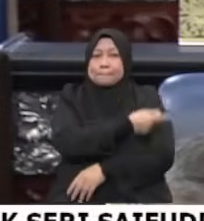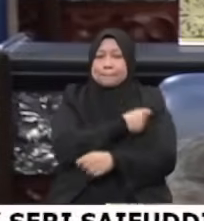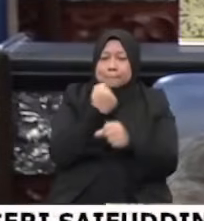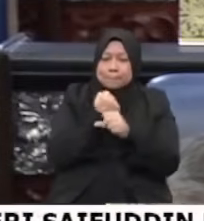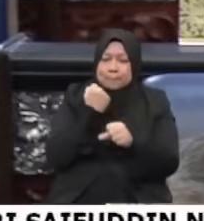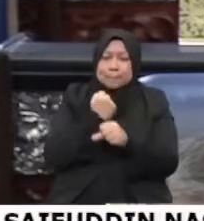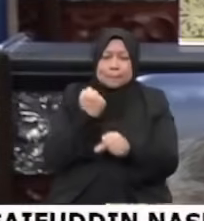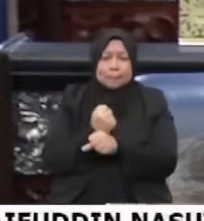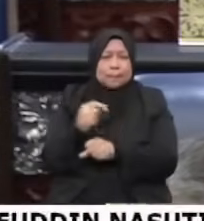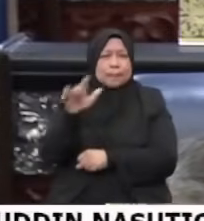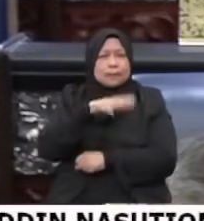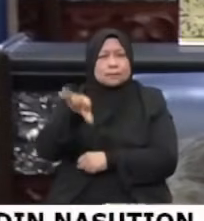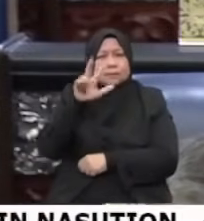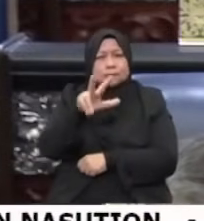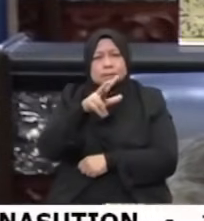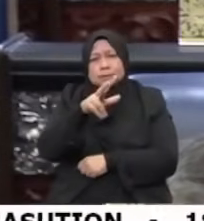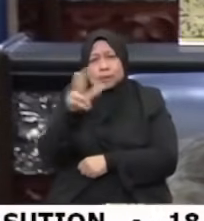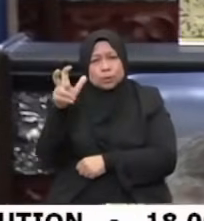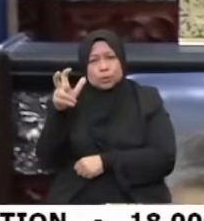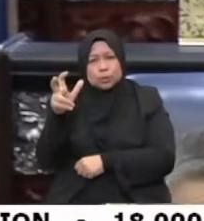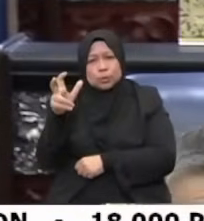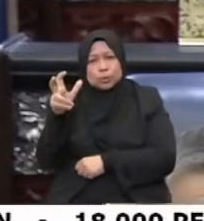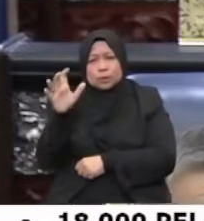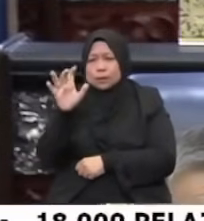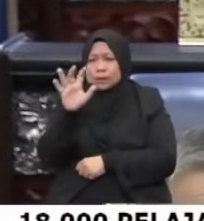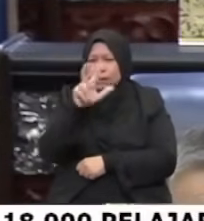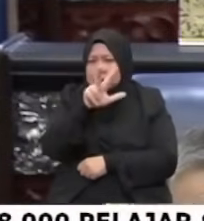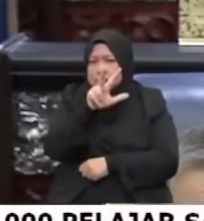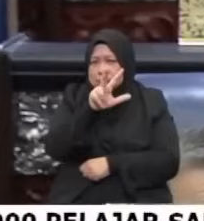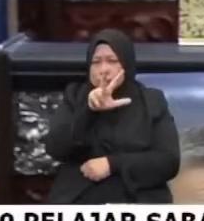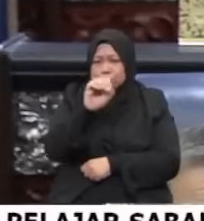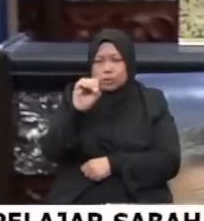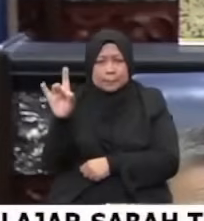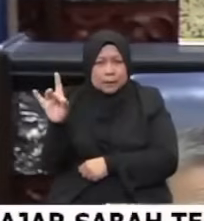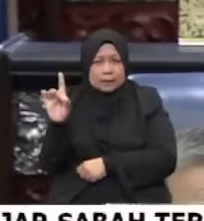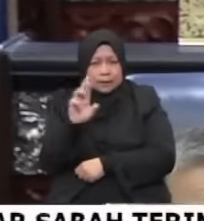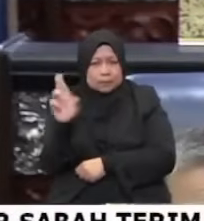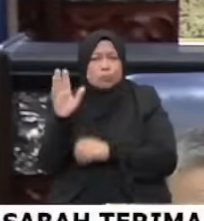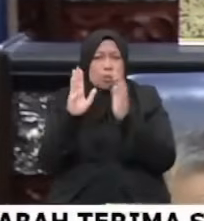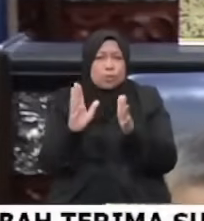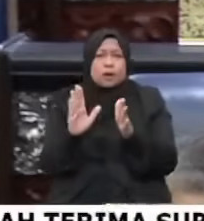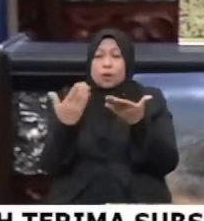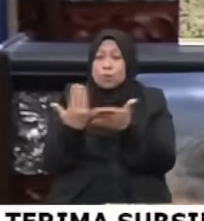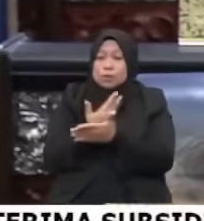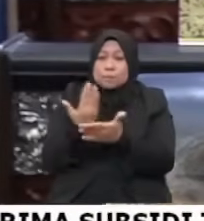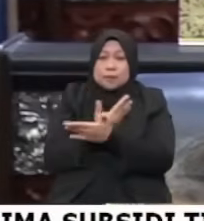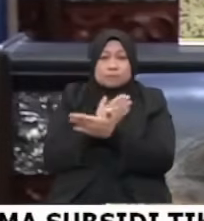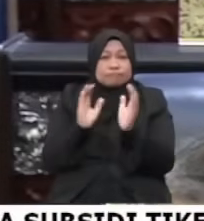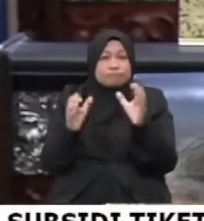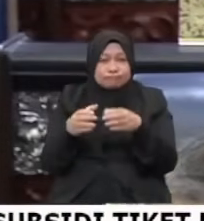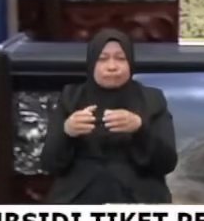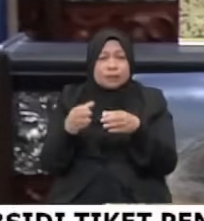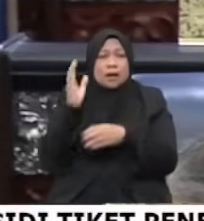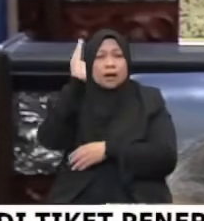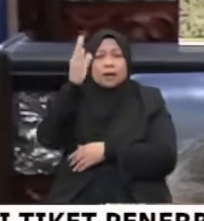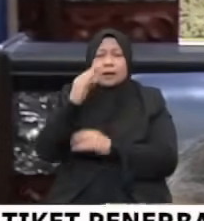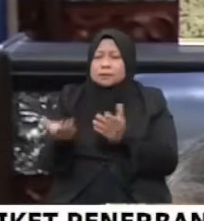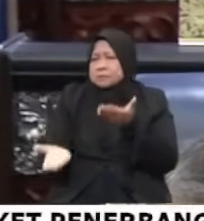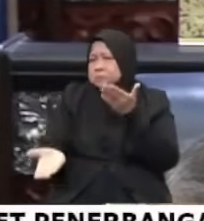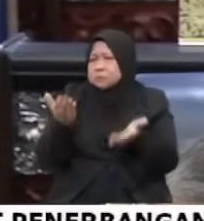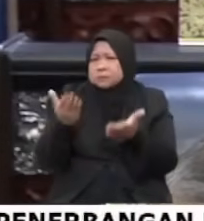diperlukan adalah seramai 3008 r000 orang lebih kurang kota baharu hanya akan